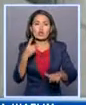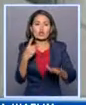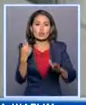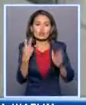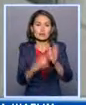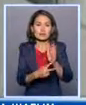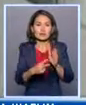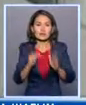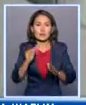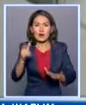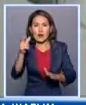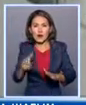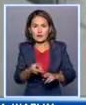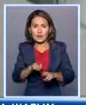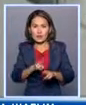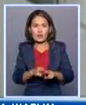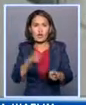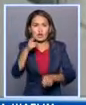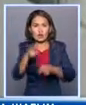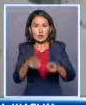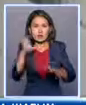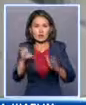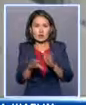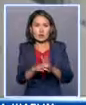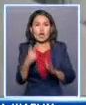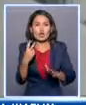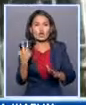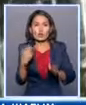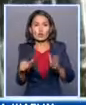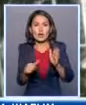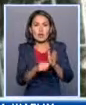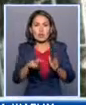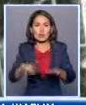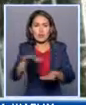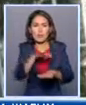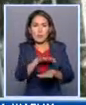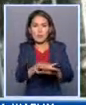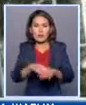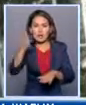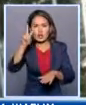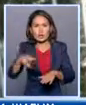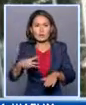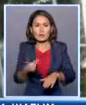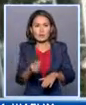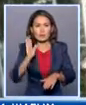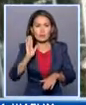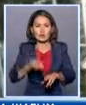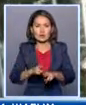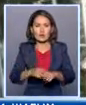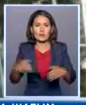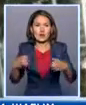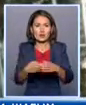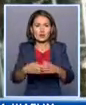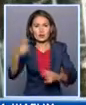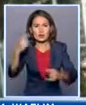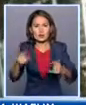арызы қанағаттандырылатын болса, аталған банктер азаматтарға 236 миллион ақш доллары көлемінде өтемақы төлеуі тиіс. Жергілікті ақпарат